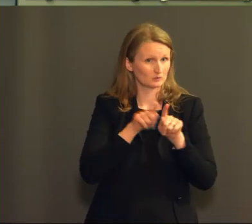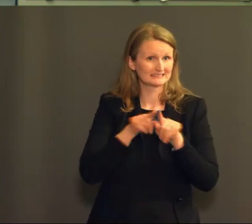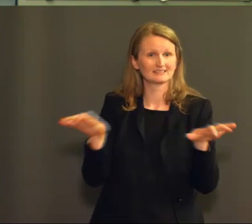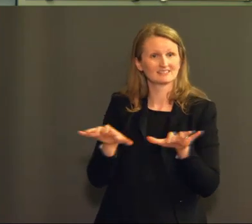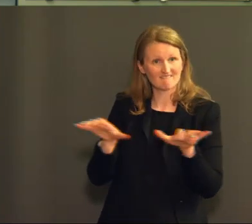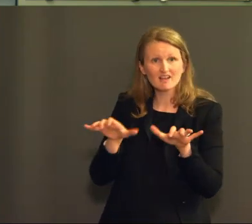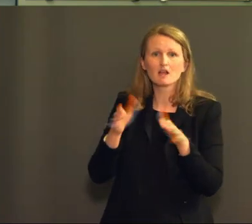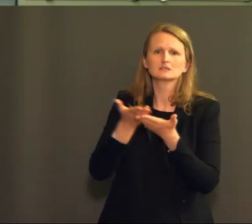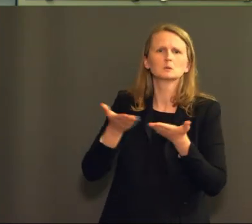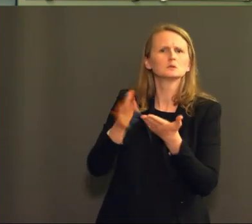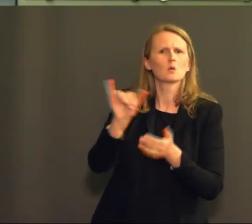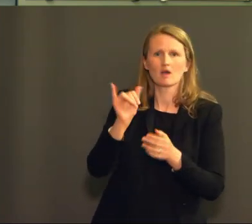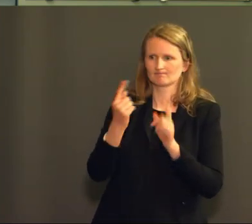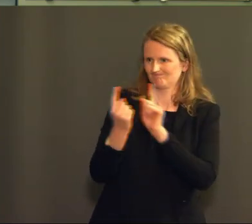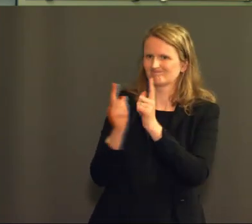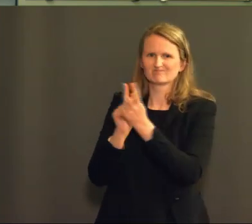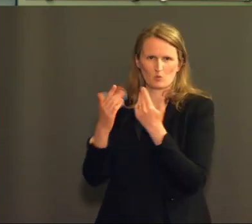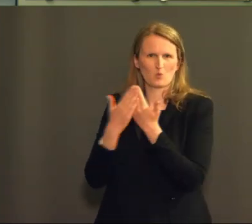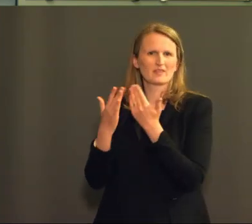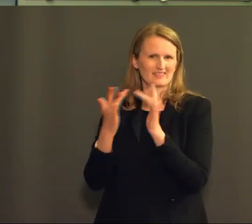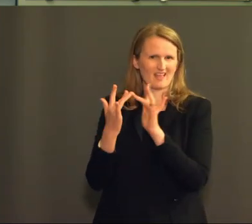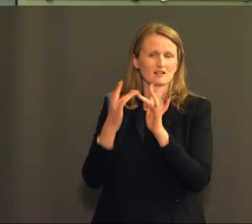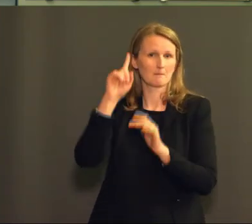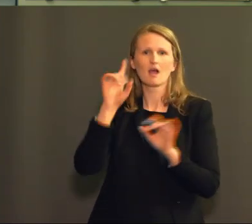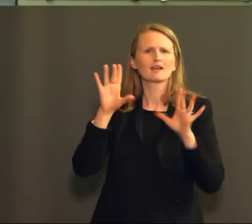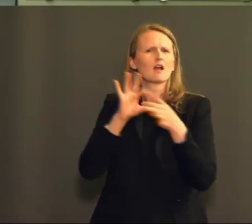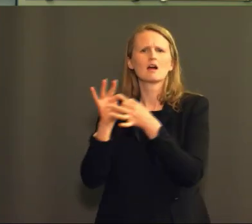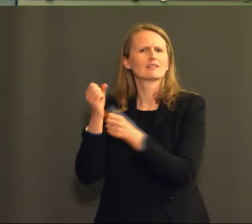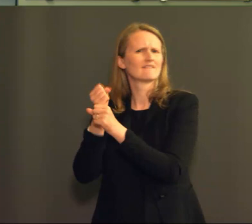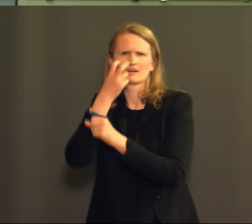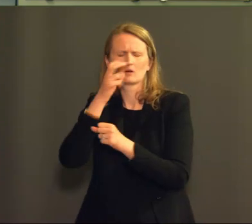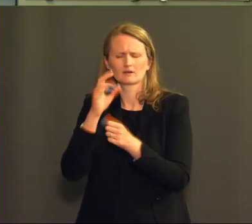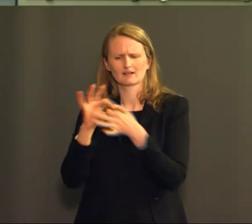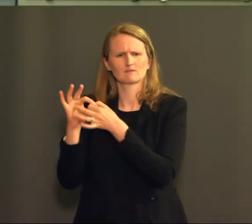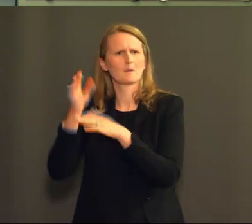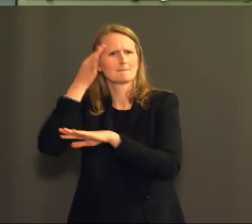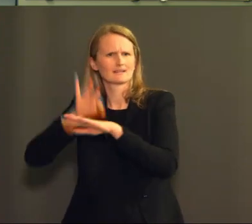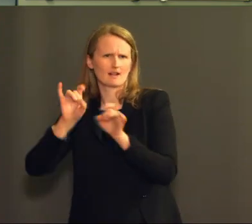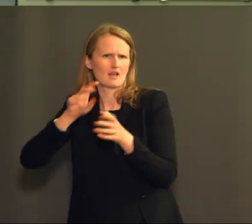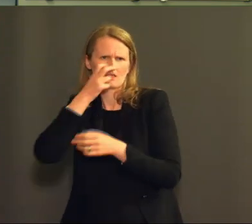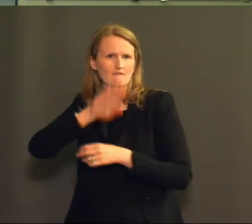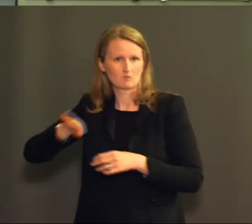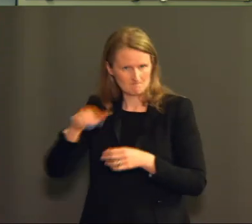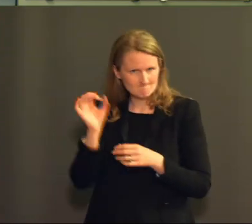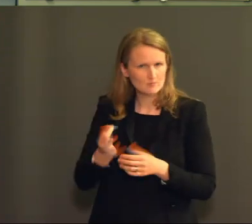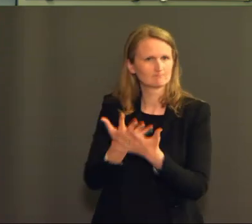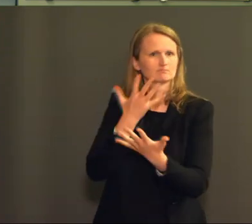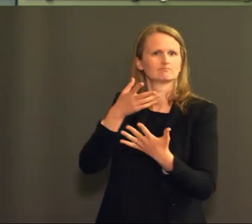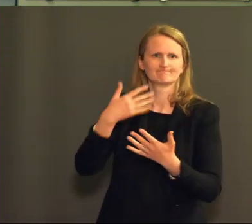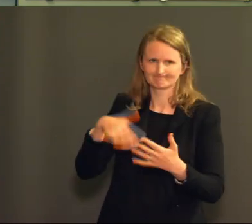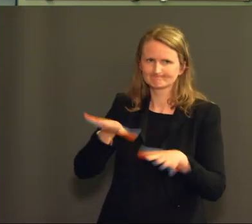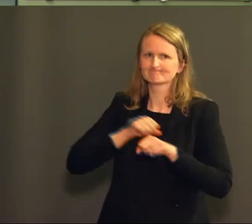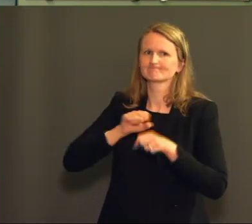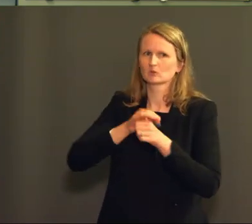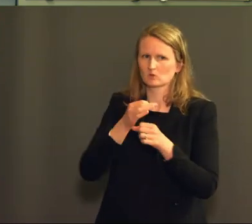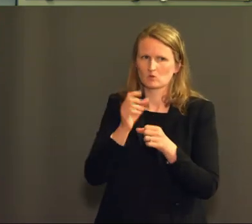ces différentes professions, l'augmentation d'incidence était plus élevée parmi les coiffeurs non indépendants, malgré le respect des